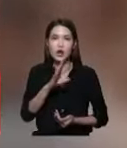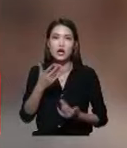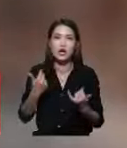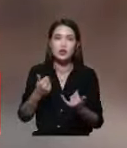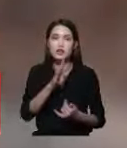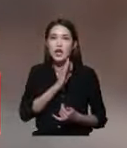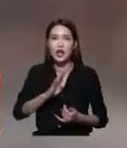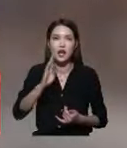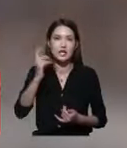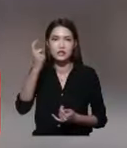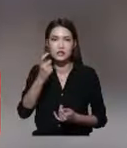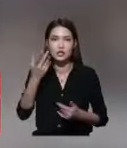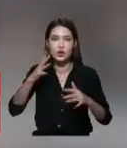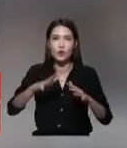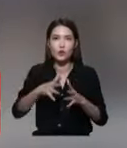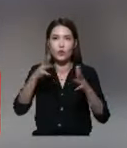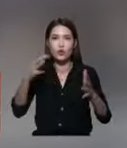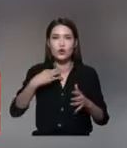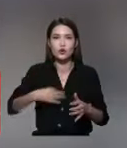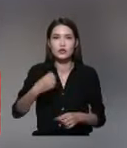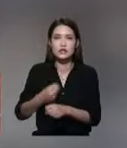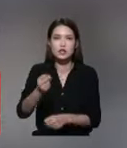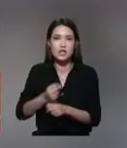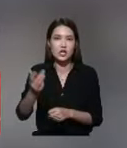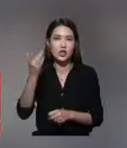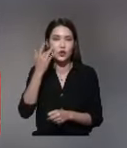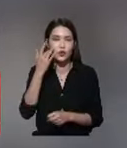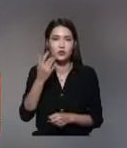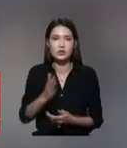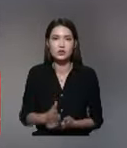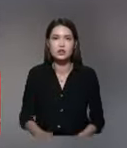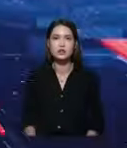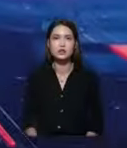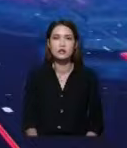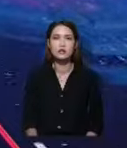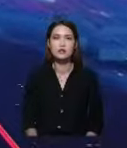әйел масан күйінде үлкен ұлын жиі соққының астына алатын көрінеді.